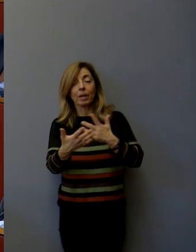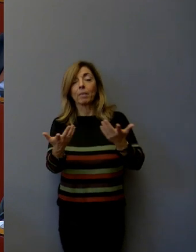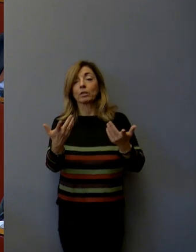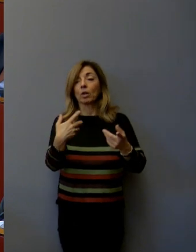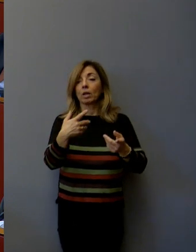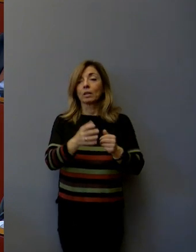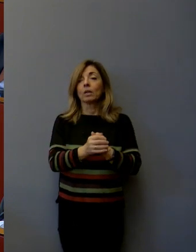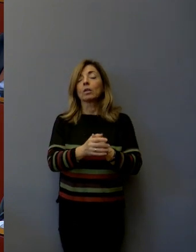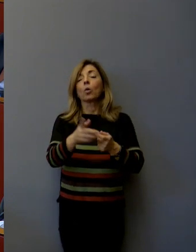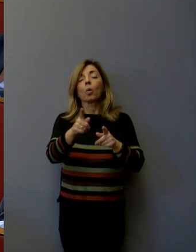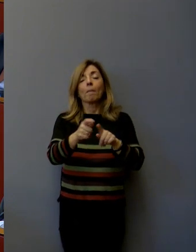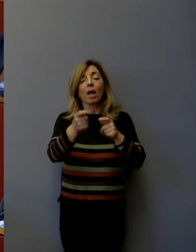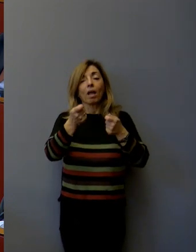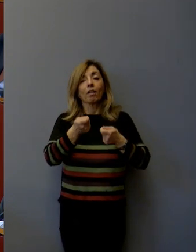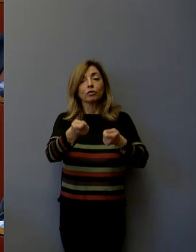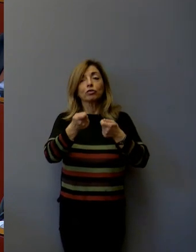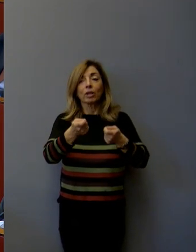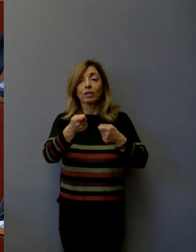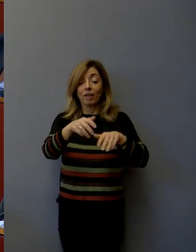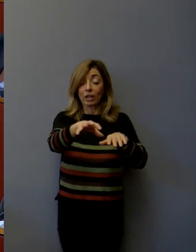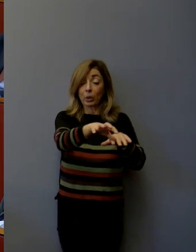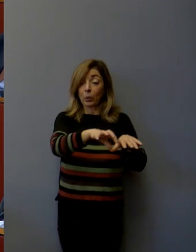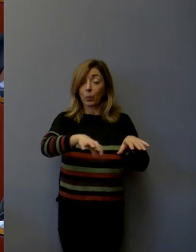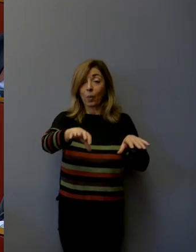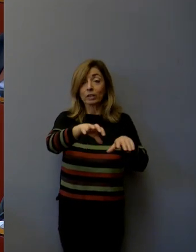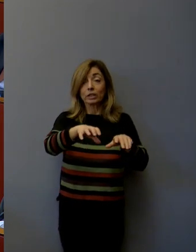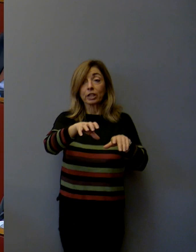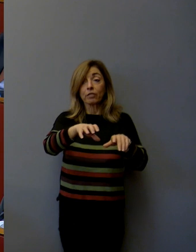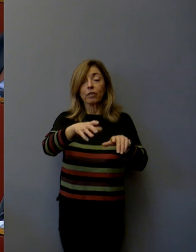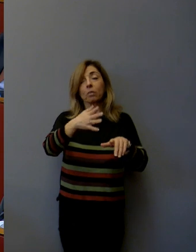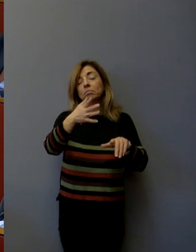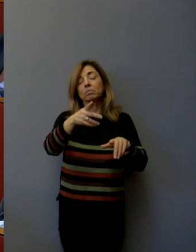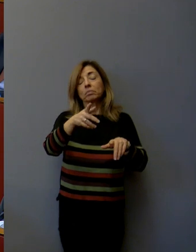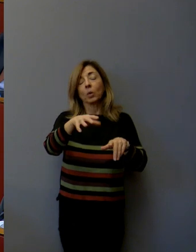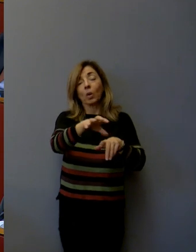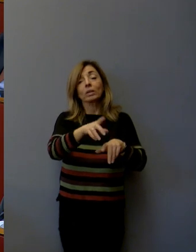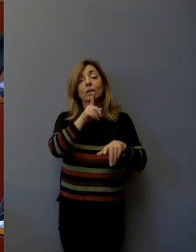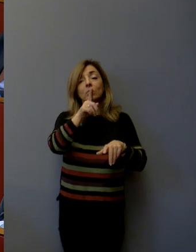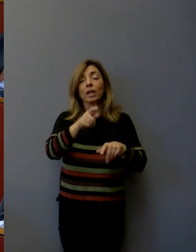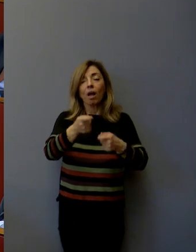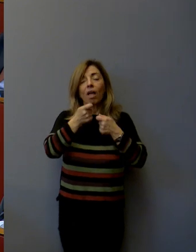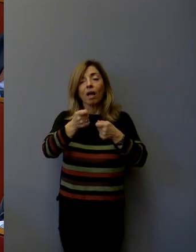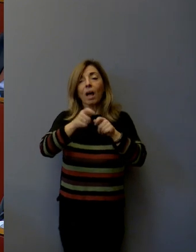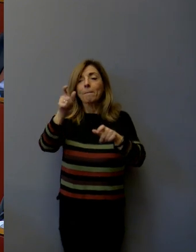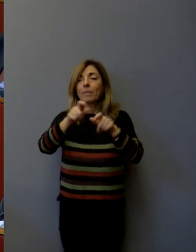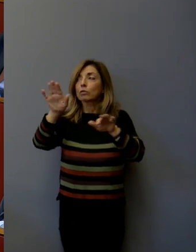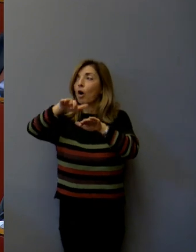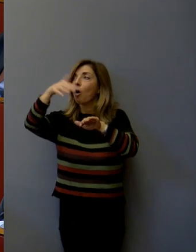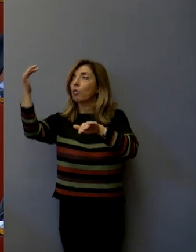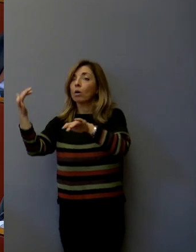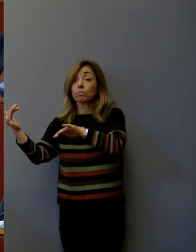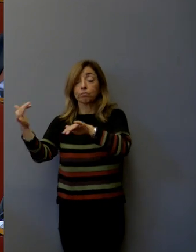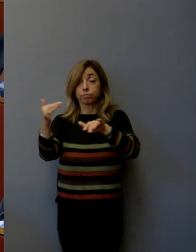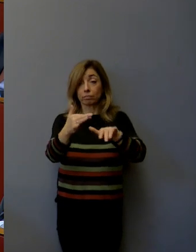quartieri cioè di incentivare l'arrivo di persone da fuori il quartiere di Sampierdarena per farlo arrivare quindi